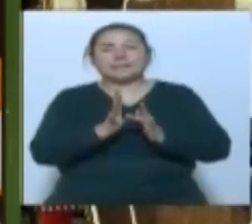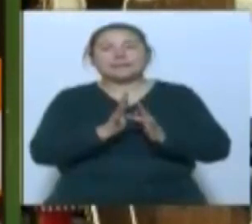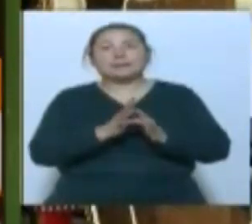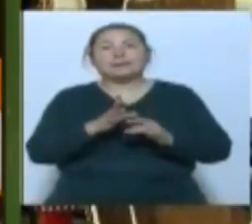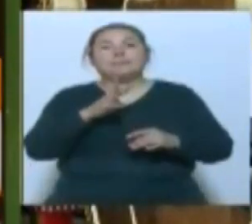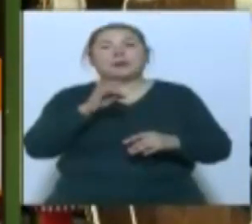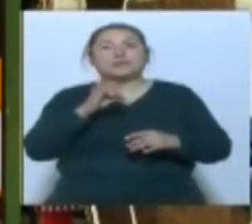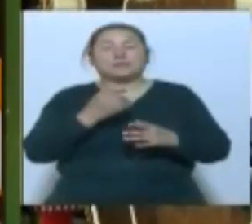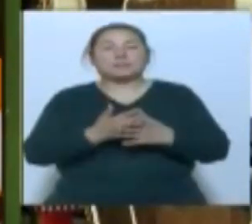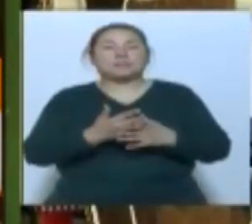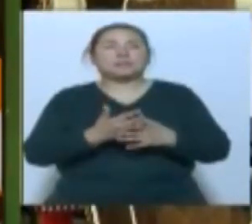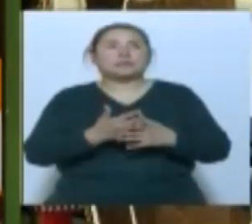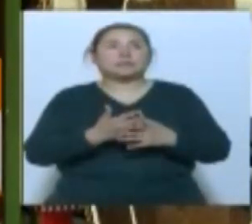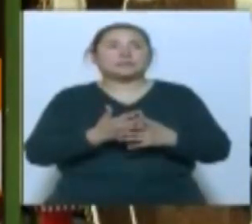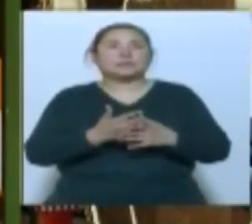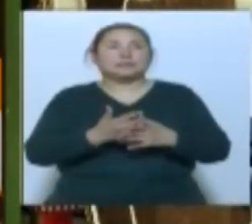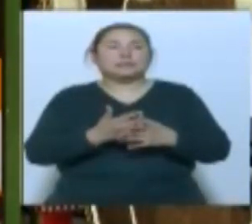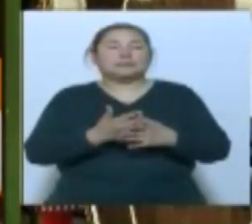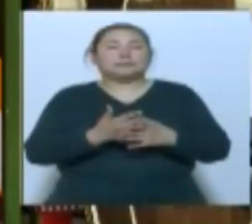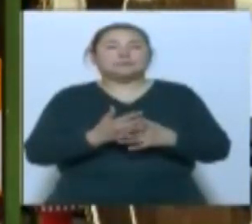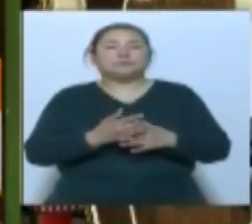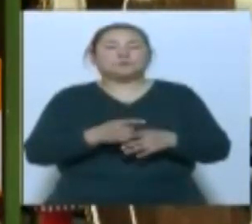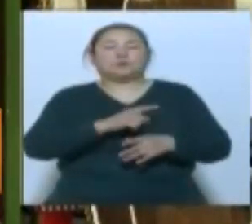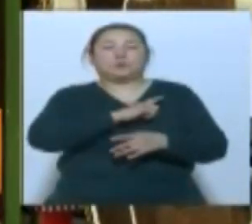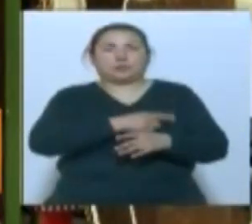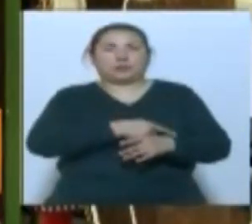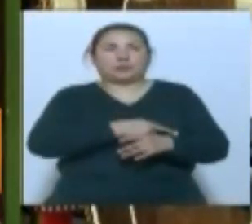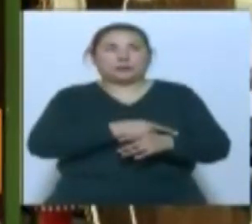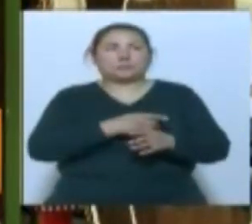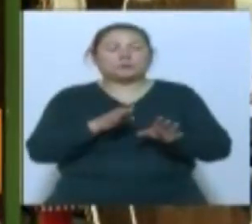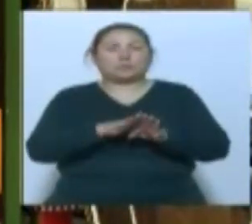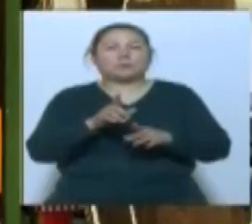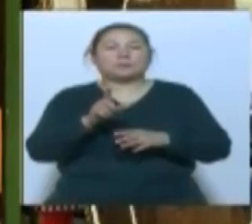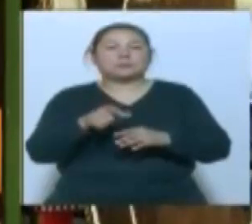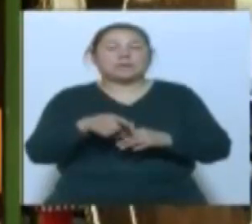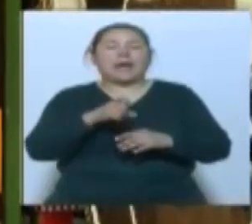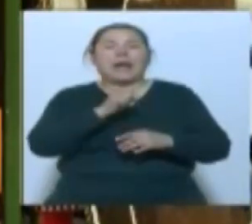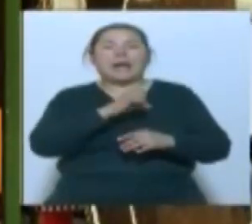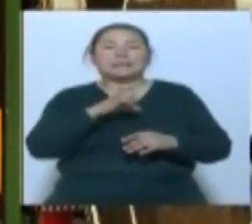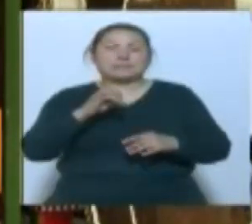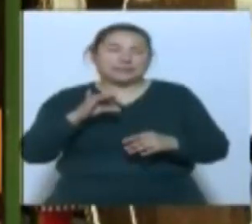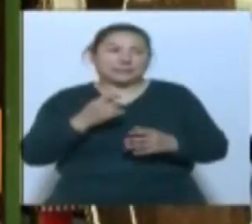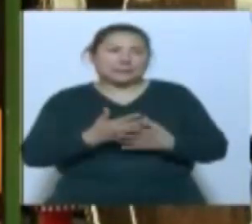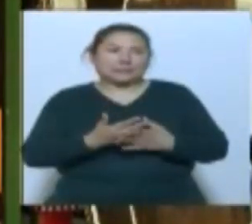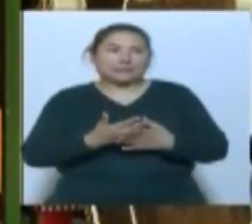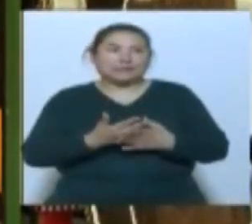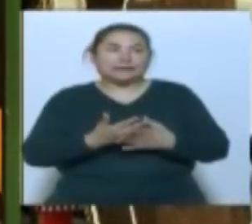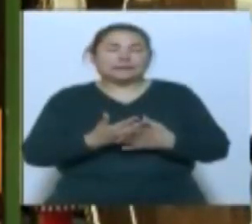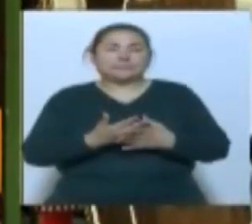еткен жақсылық елеусіз дейтін құдіретті жырау бар, соғысы әсері мені жырға